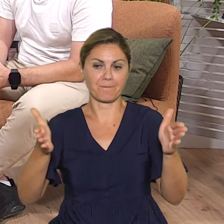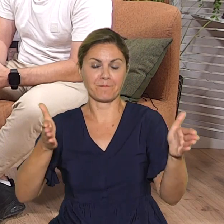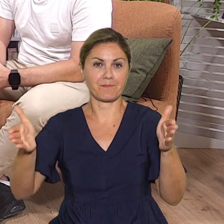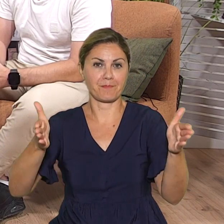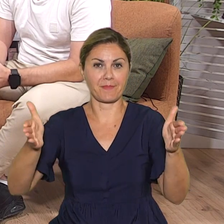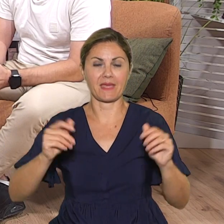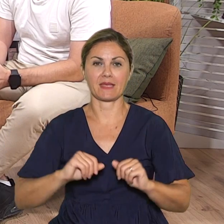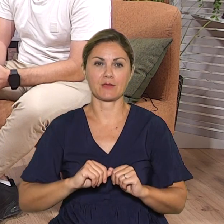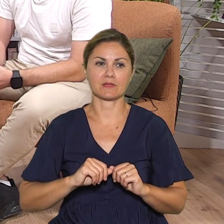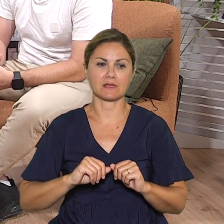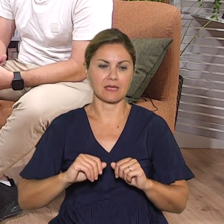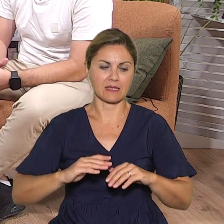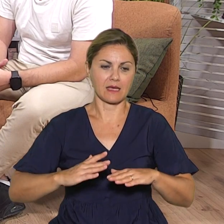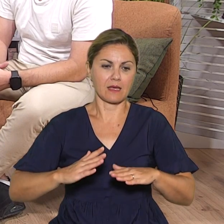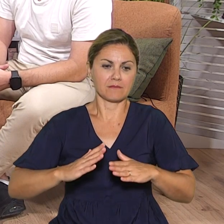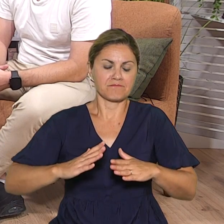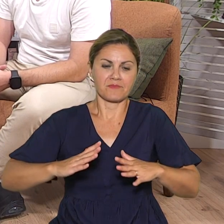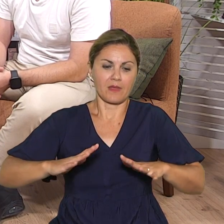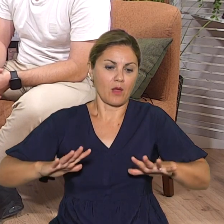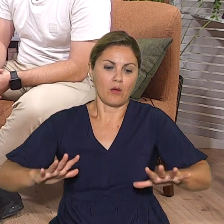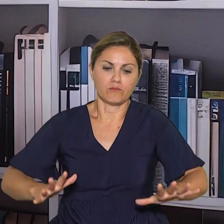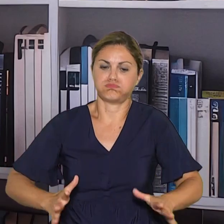ste imali najveću inspiraciju za pisanje?